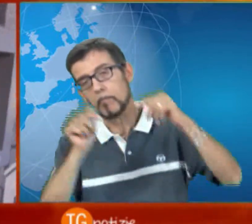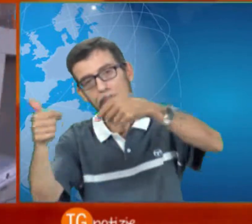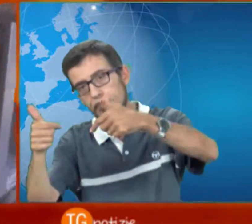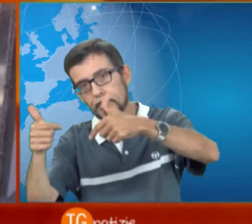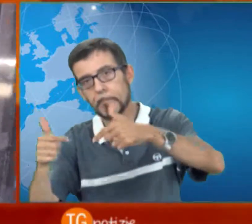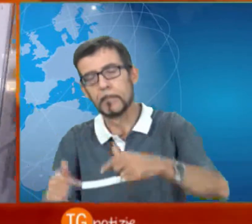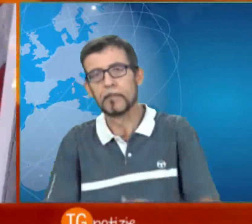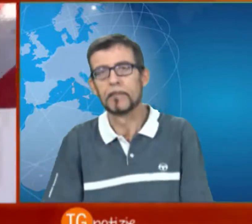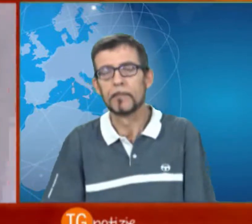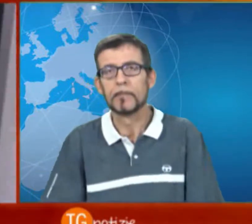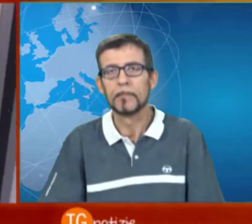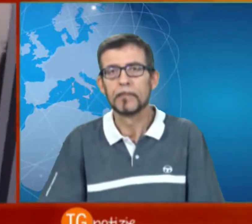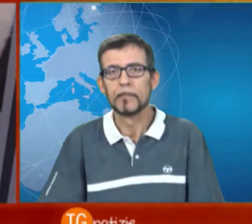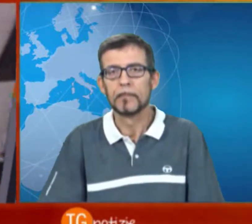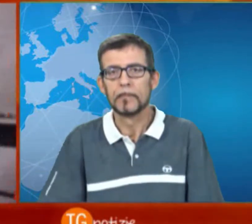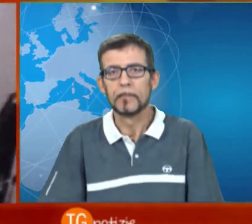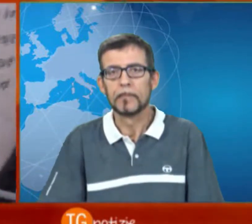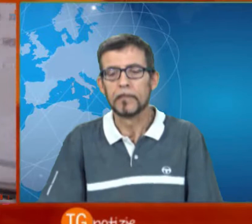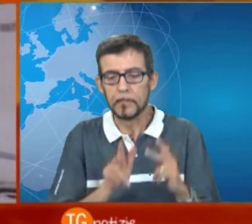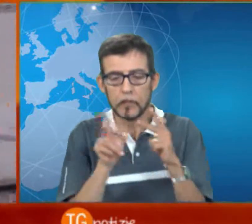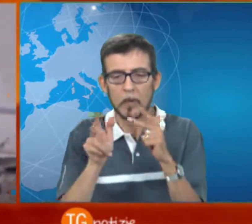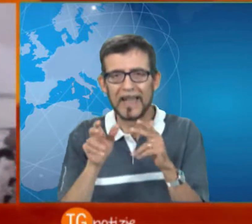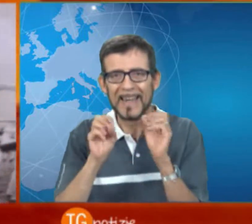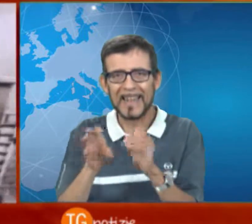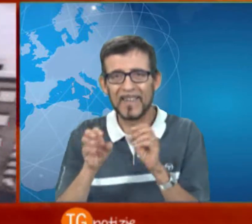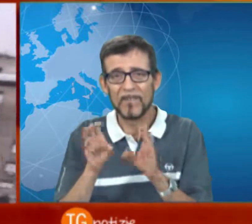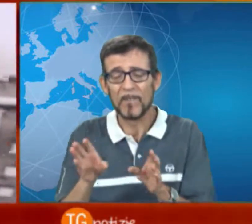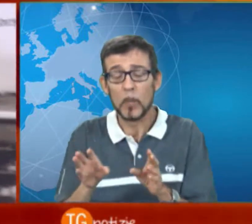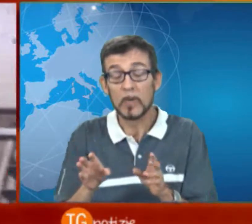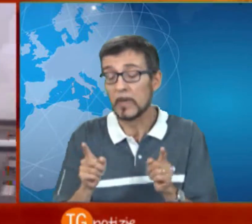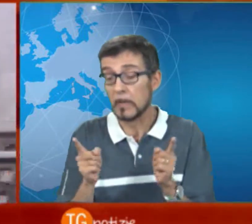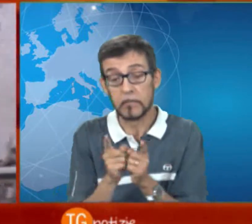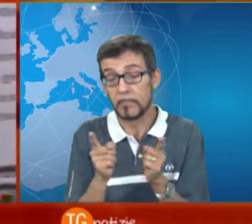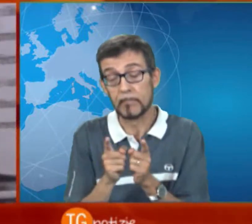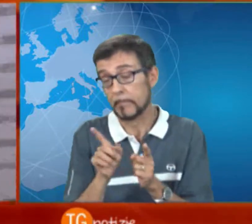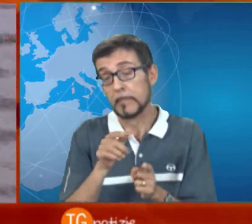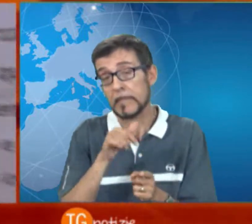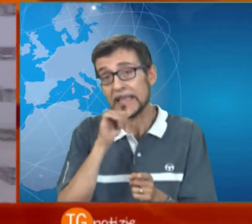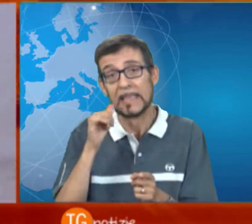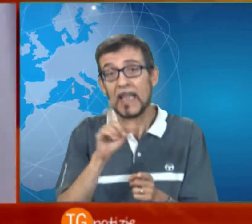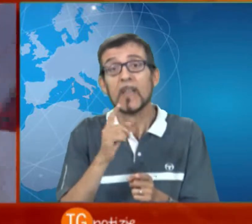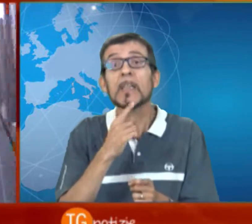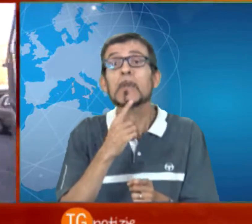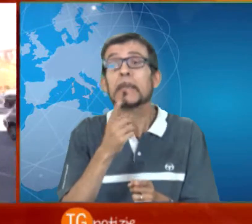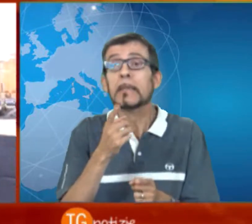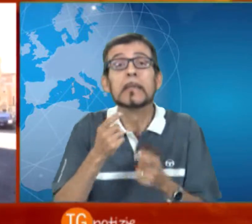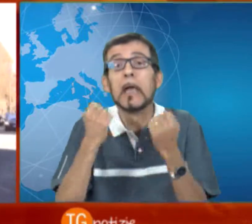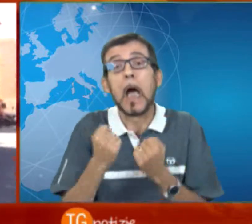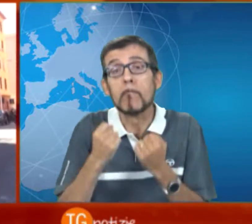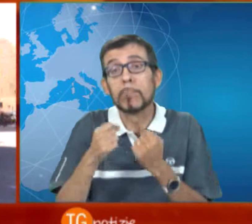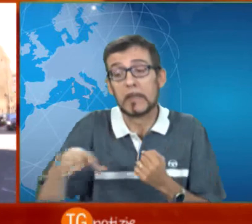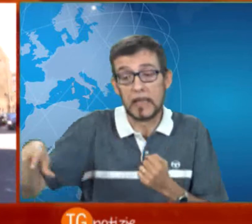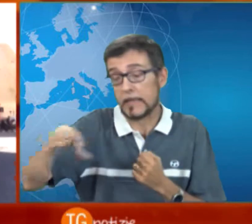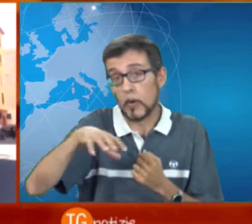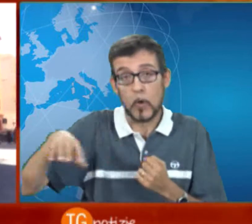conferimento dei rifiuti sia limitato agli abitanti della zona,